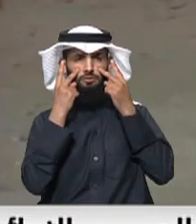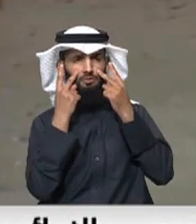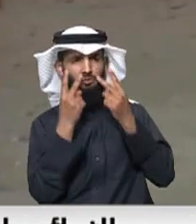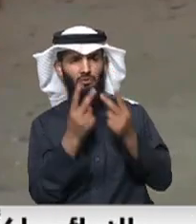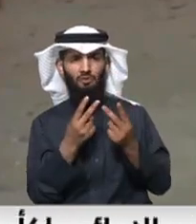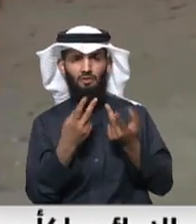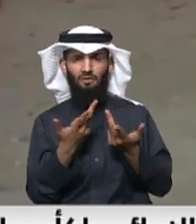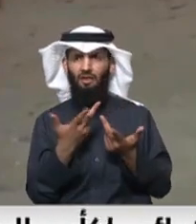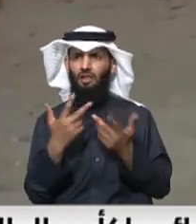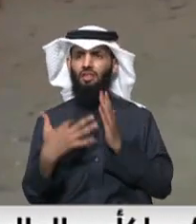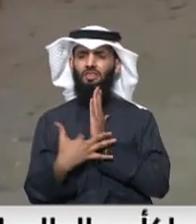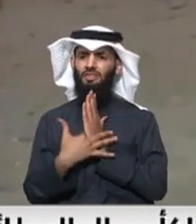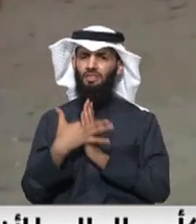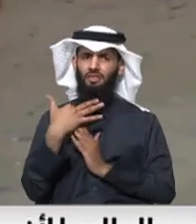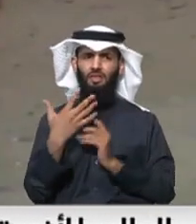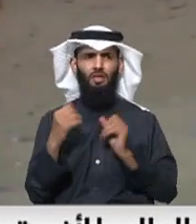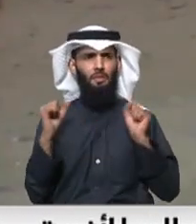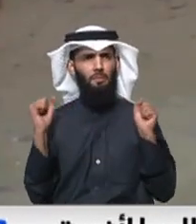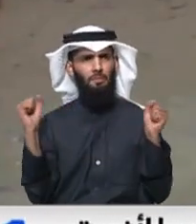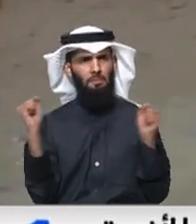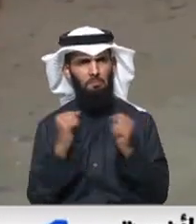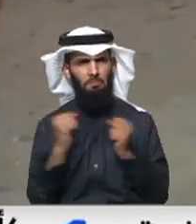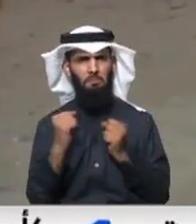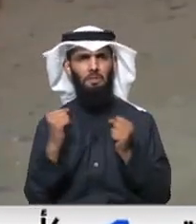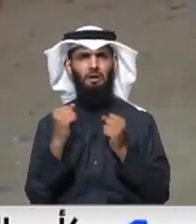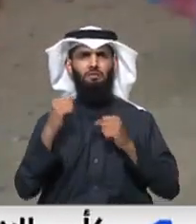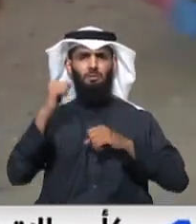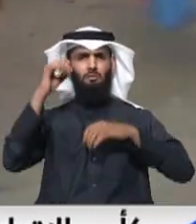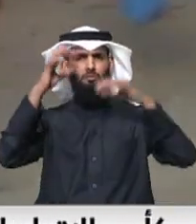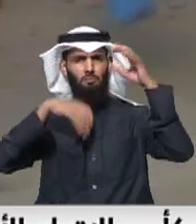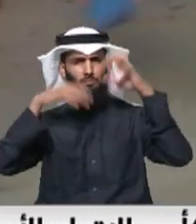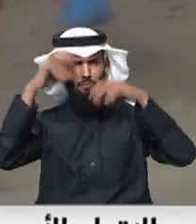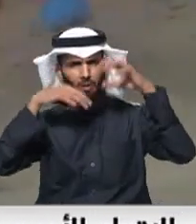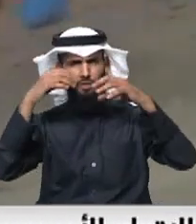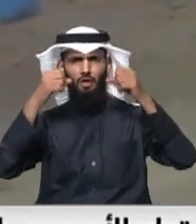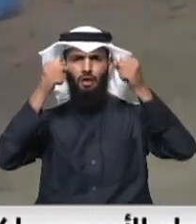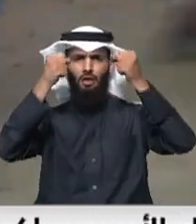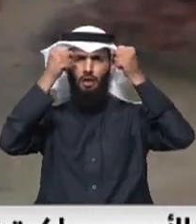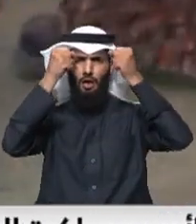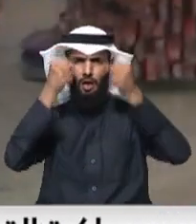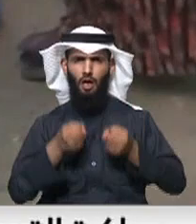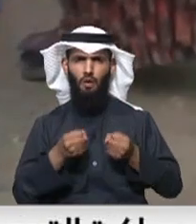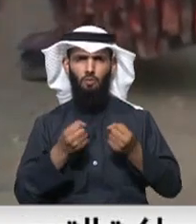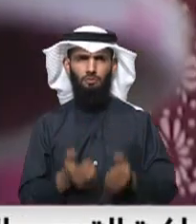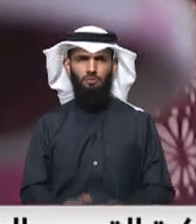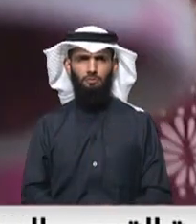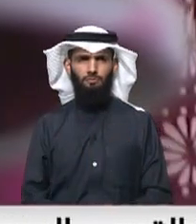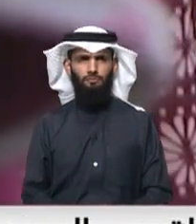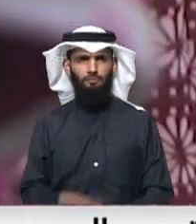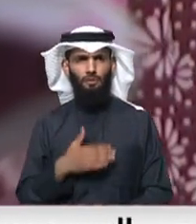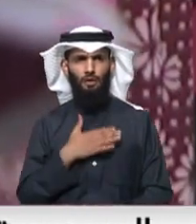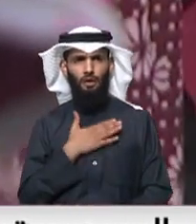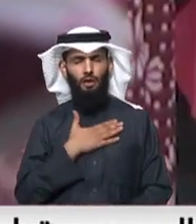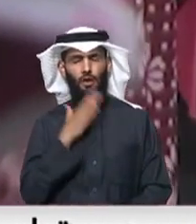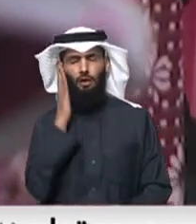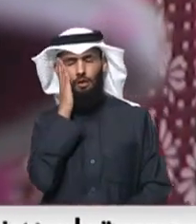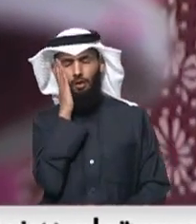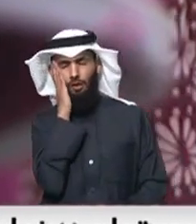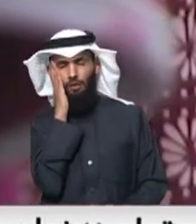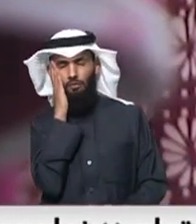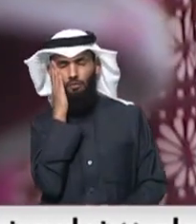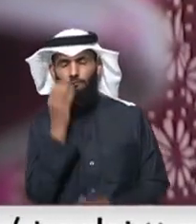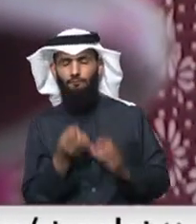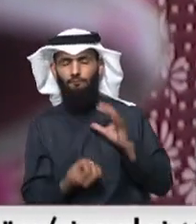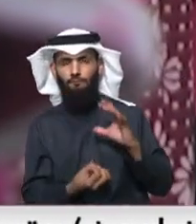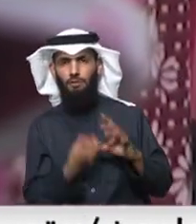أنواع العذاب والبرد والمطر مما زاد من معاناتهم الإنسانية. وإحنا نايمين المية وصلت عنا هان، وقعدنا في